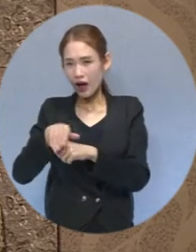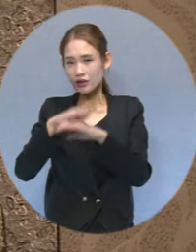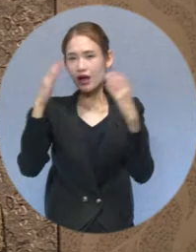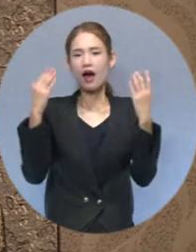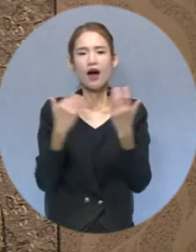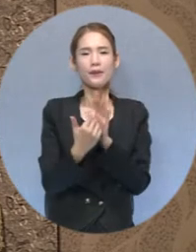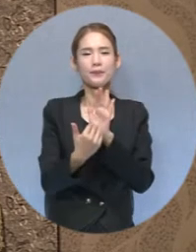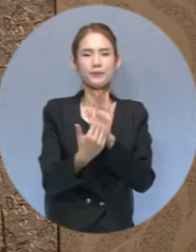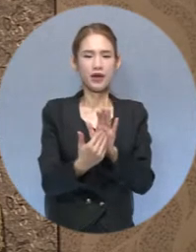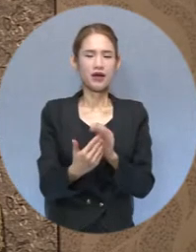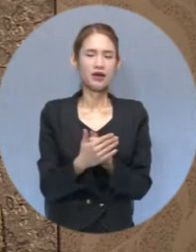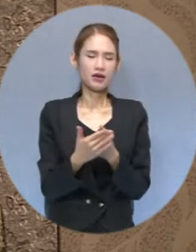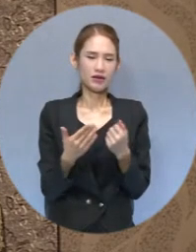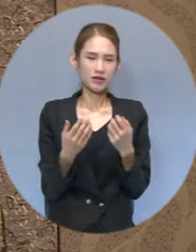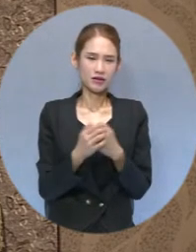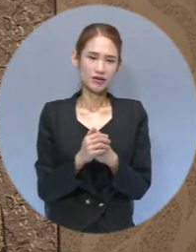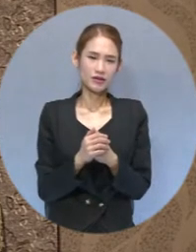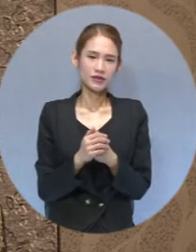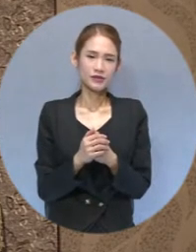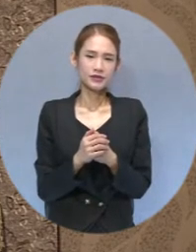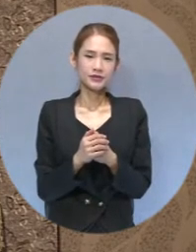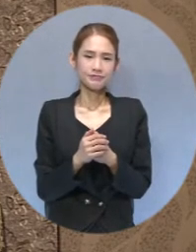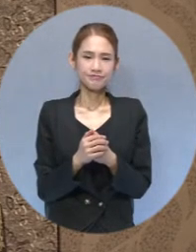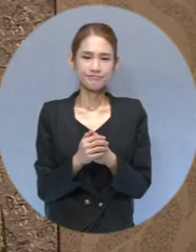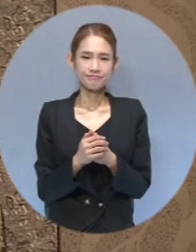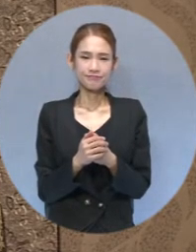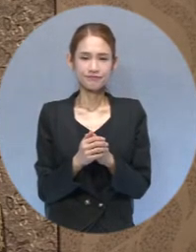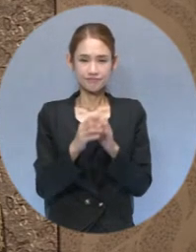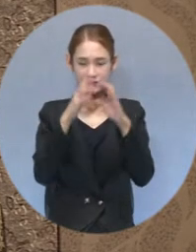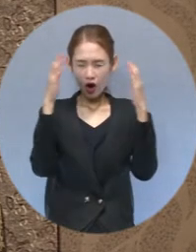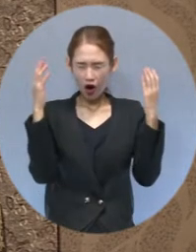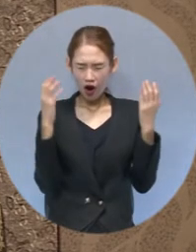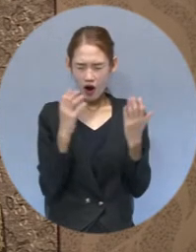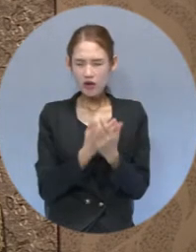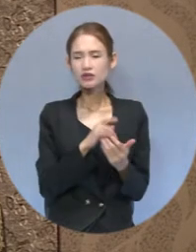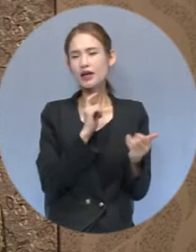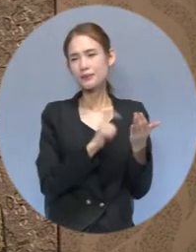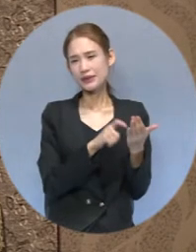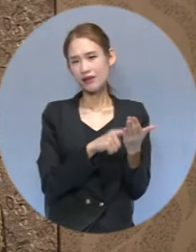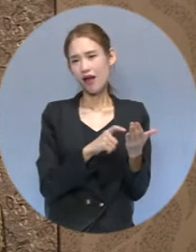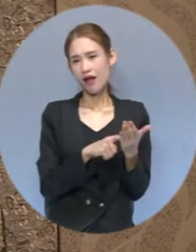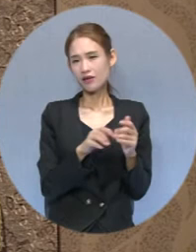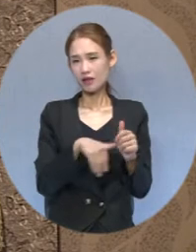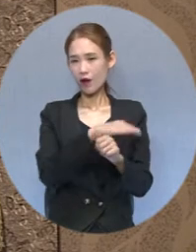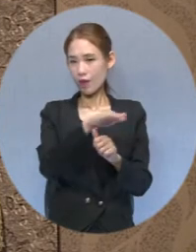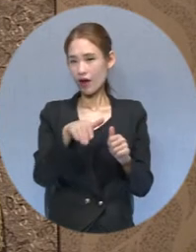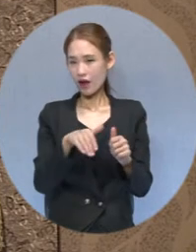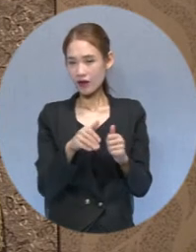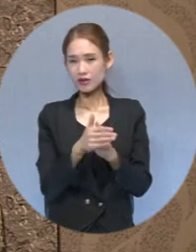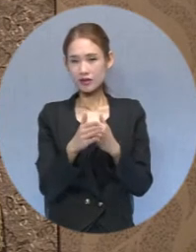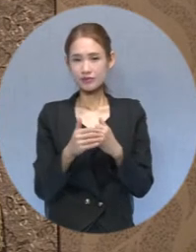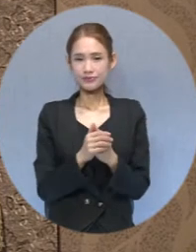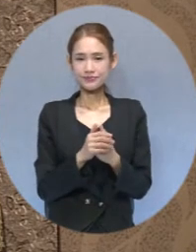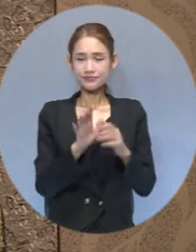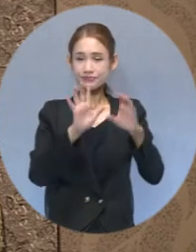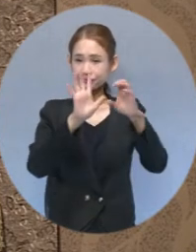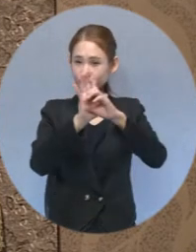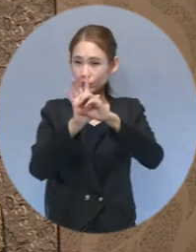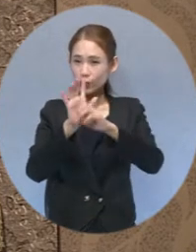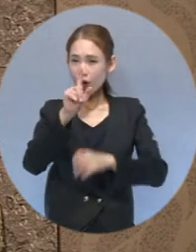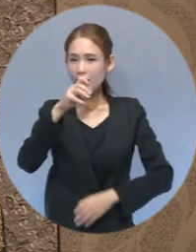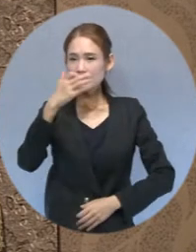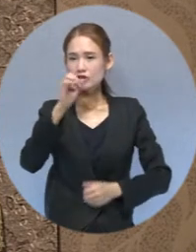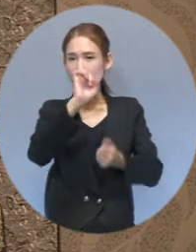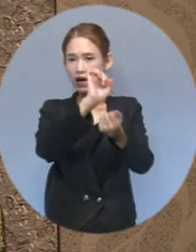노선으로 가기 위해서. 네. 그러니까 전체가 이제 비상시국이다 보니까 코로나 예, 감염되는 게